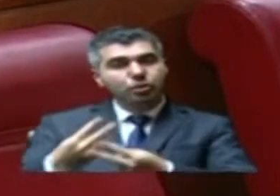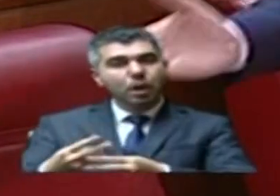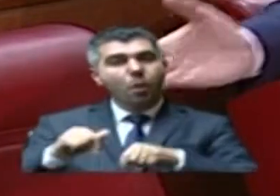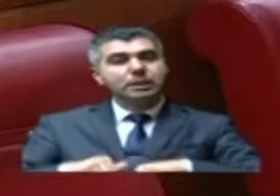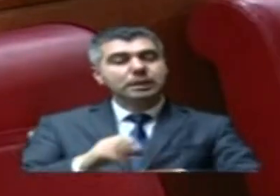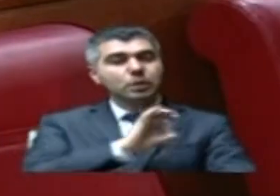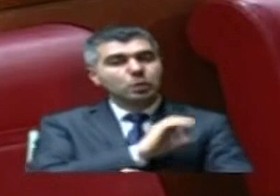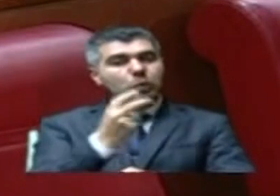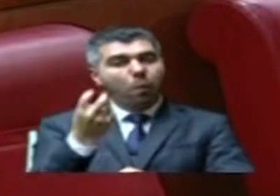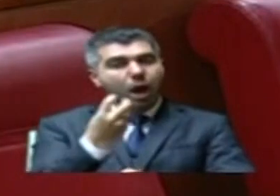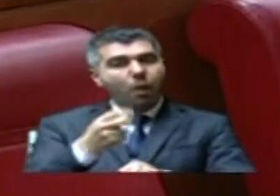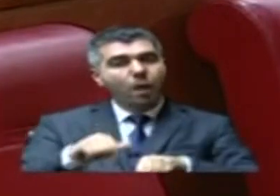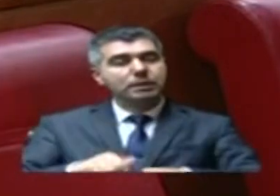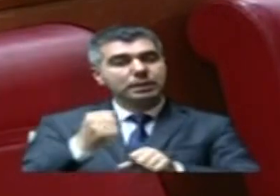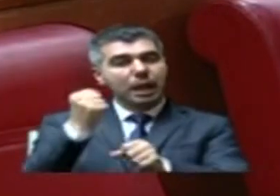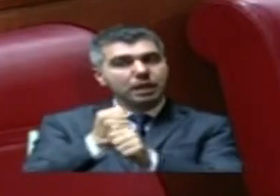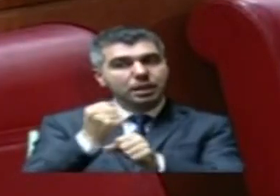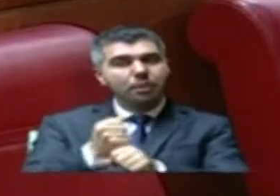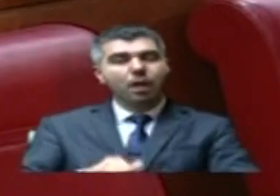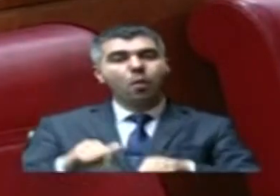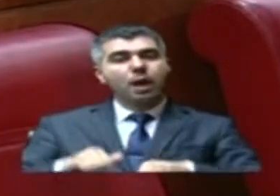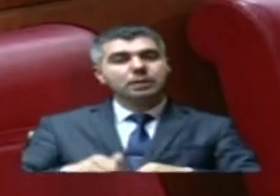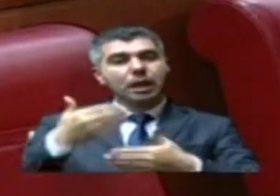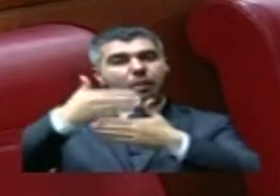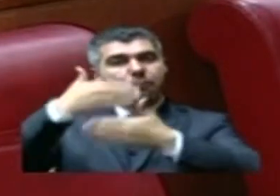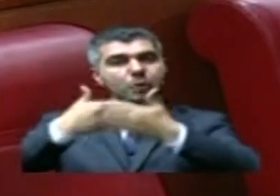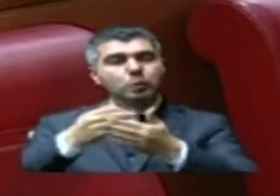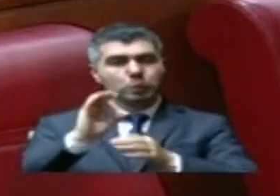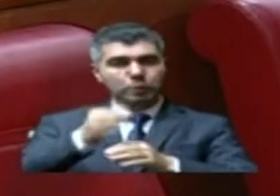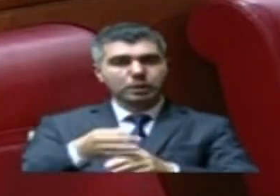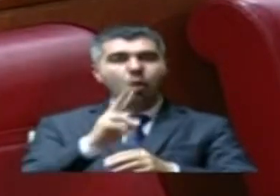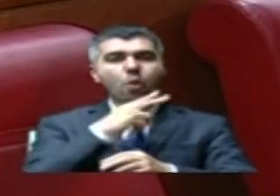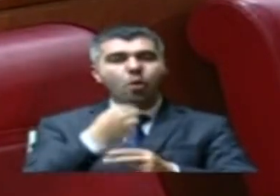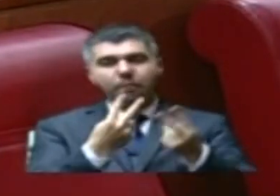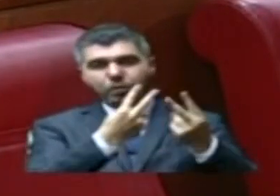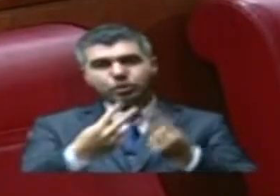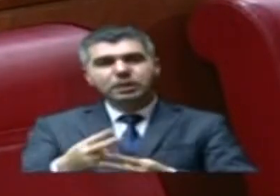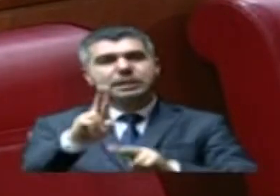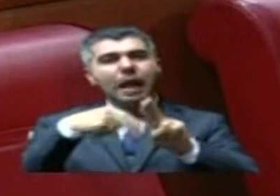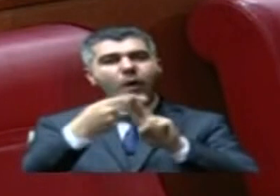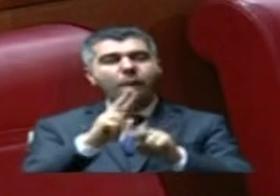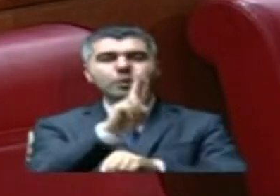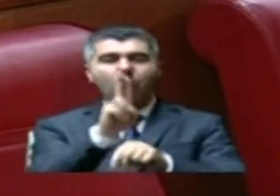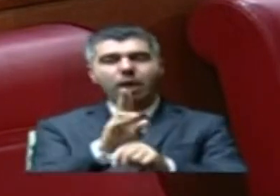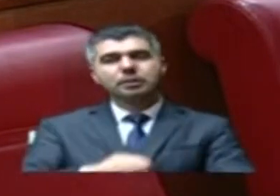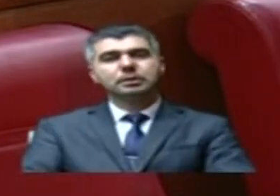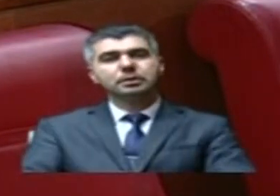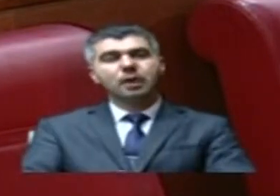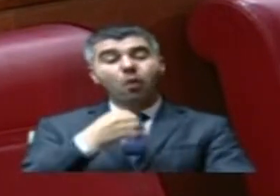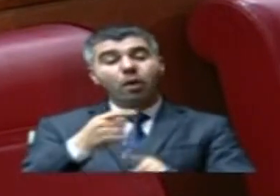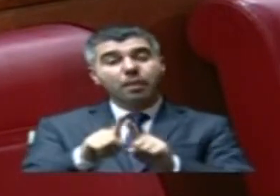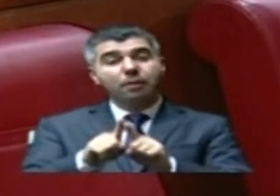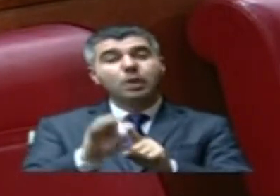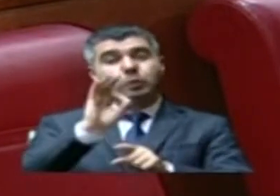السياحة، الوزير ديال الشغل، الوزارة ديال الإسكان، الحكومة حاضرة تجيب على الأسئلة. كان في إمكاننا أن نطلب